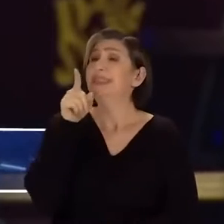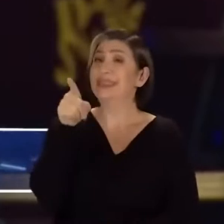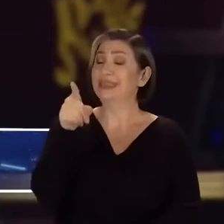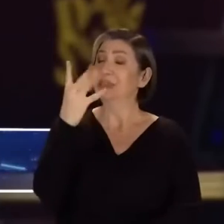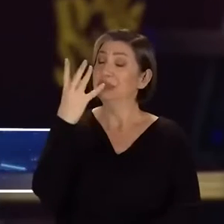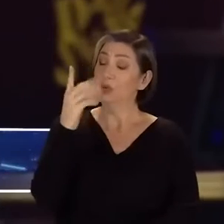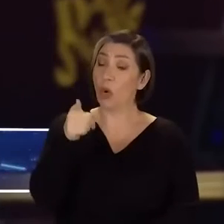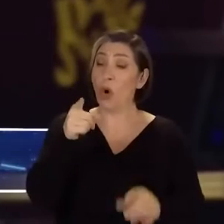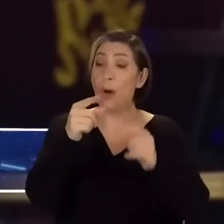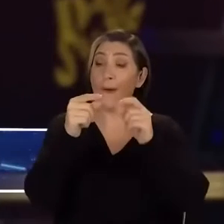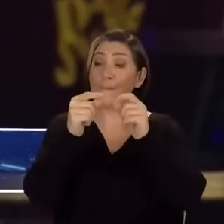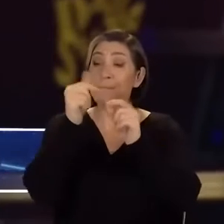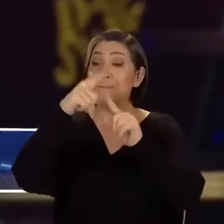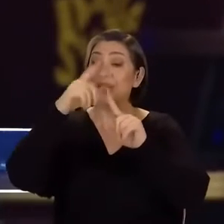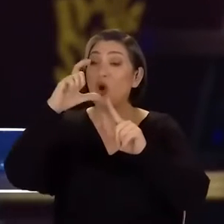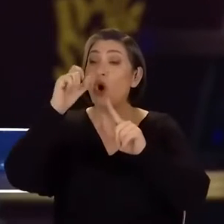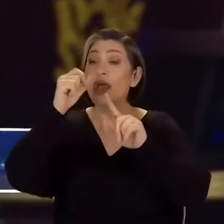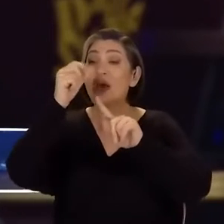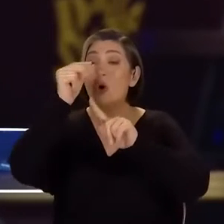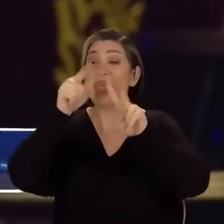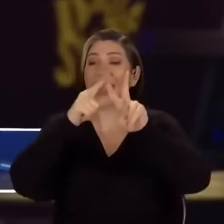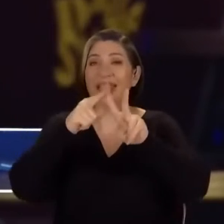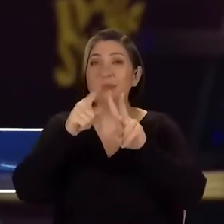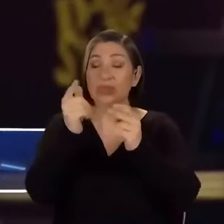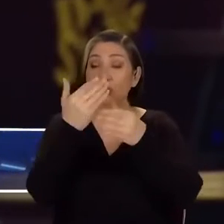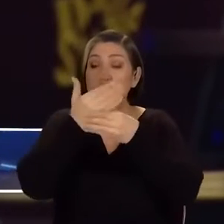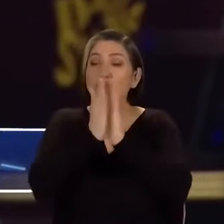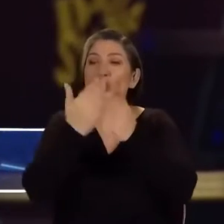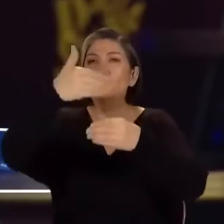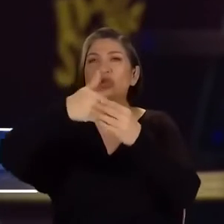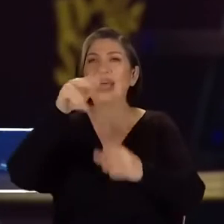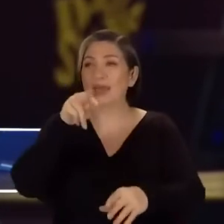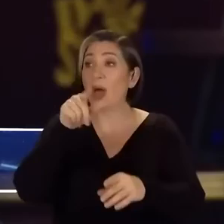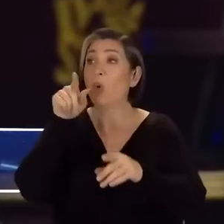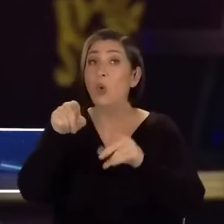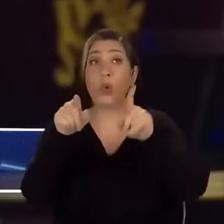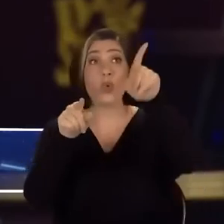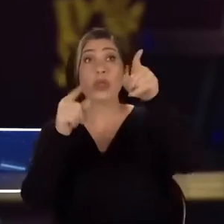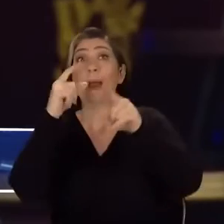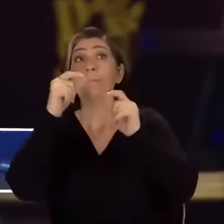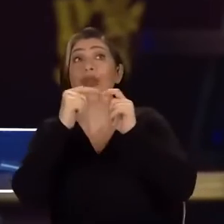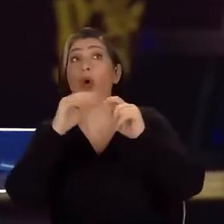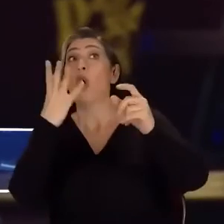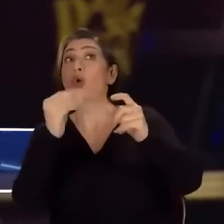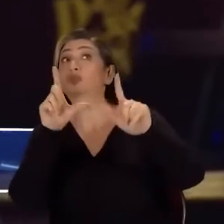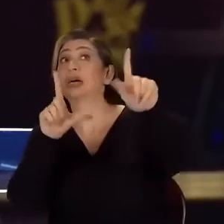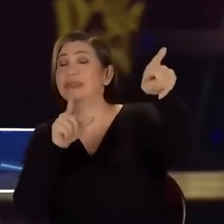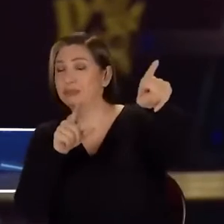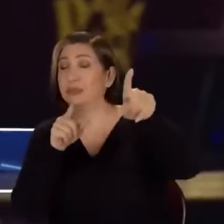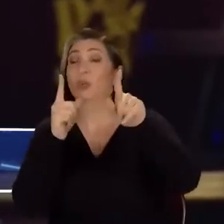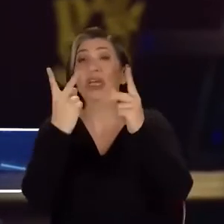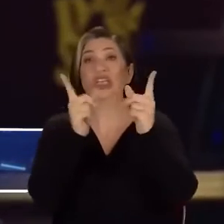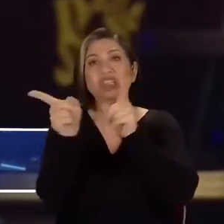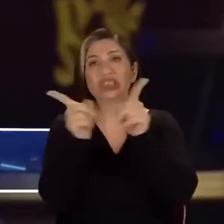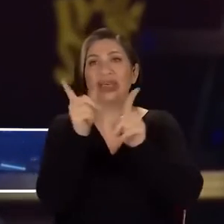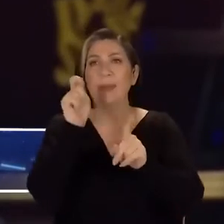o Bitcoin'i kabul edebileceğiniz bir cüzdan olması ama size bu ödemeyi yapacak kişi veya kuruluşun da Bitcoin sahibi olması gerekiyor. Bunu iki şekilde yapabilir.